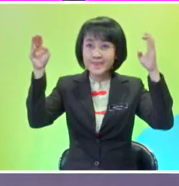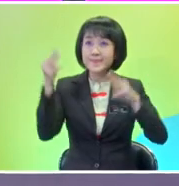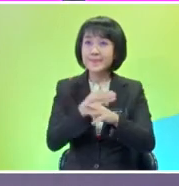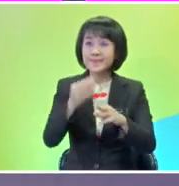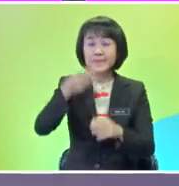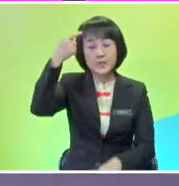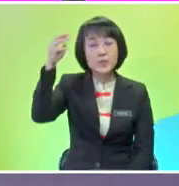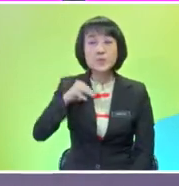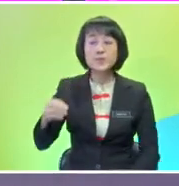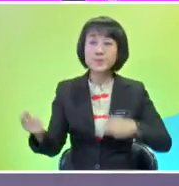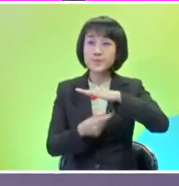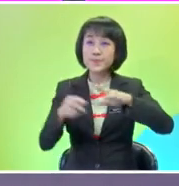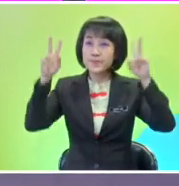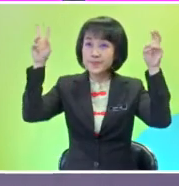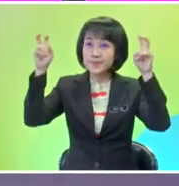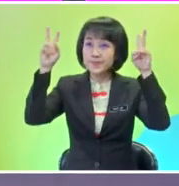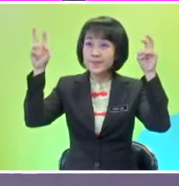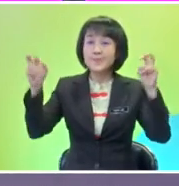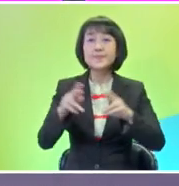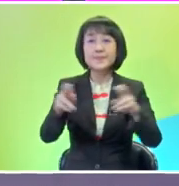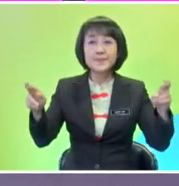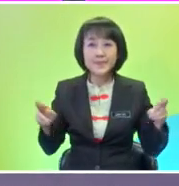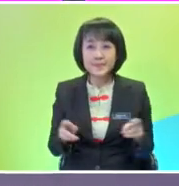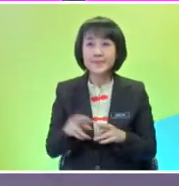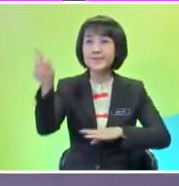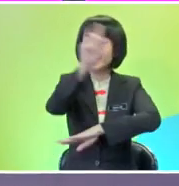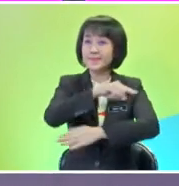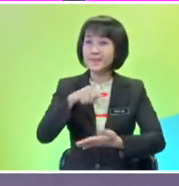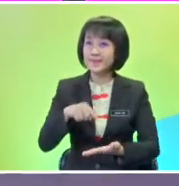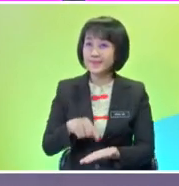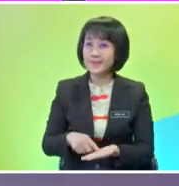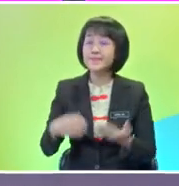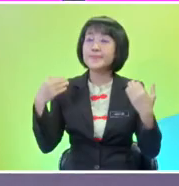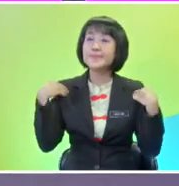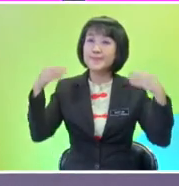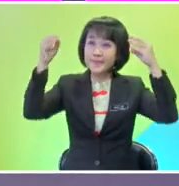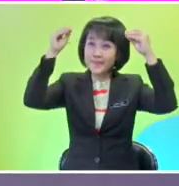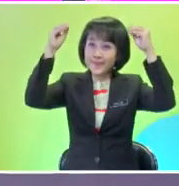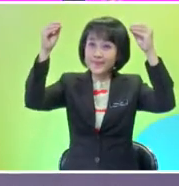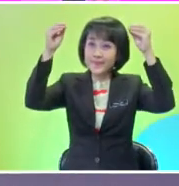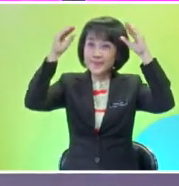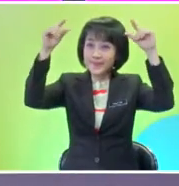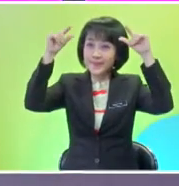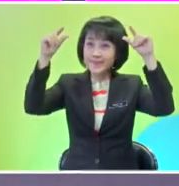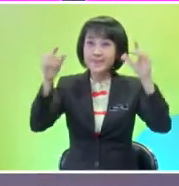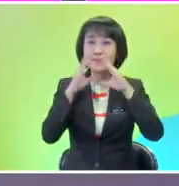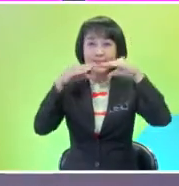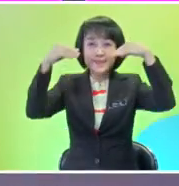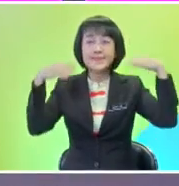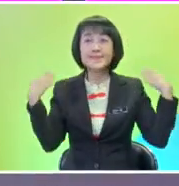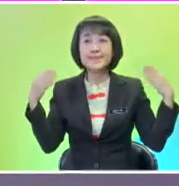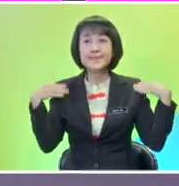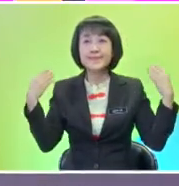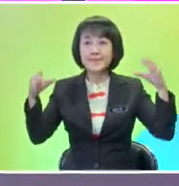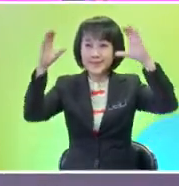prasekolah dengan tajuknya ruang dan hari ini di studio kita ada seorang guru yang sungguh ceria iaituik